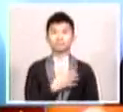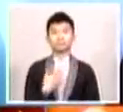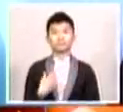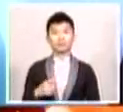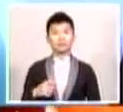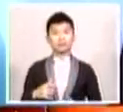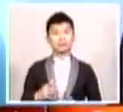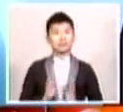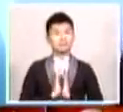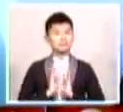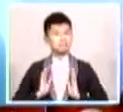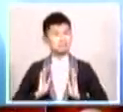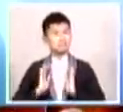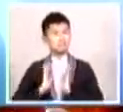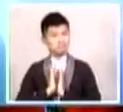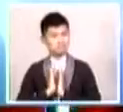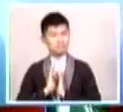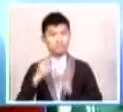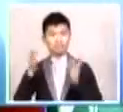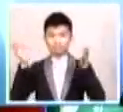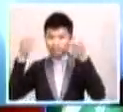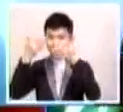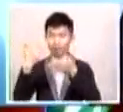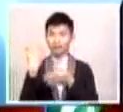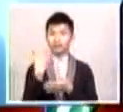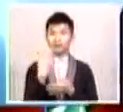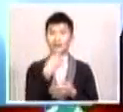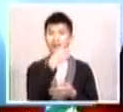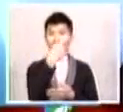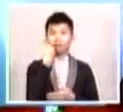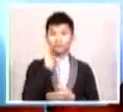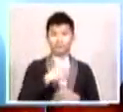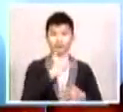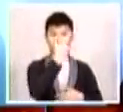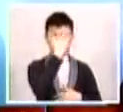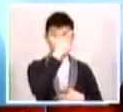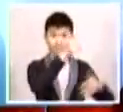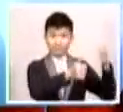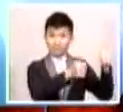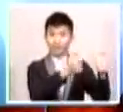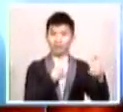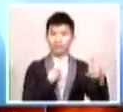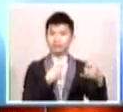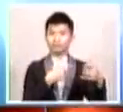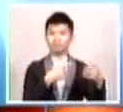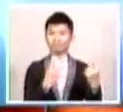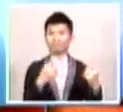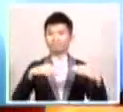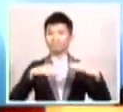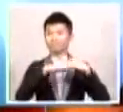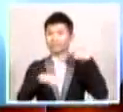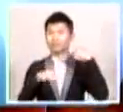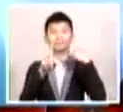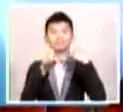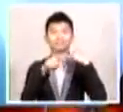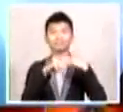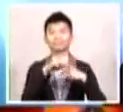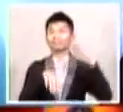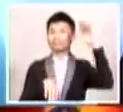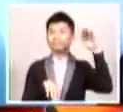胸襟和见识，绝不能和当时德法两国的政治领导人相比。所